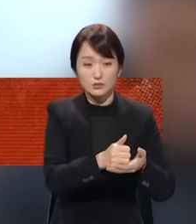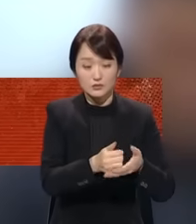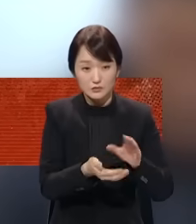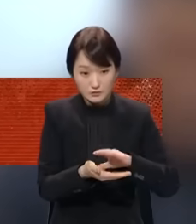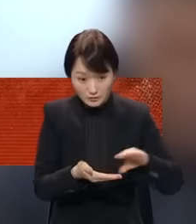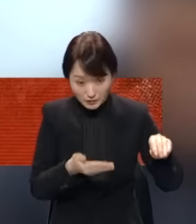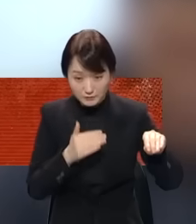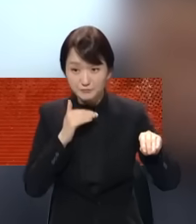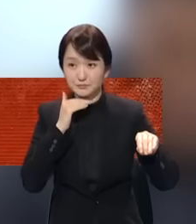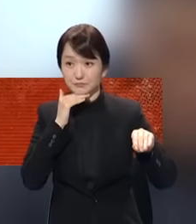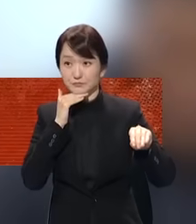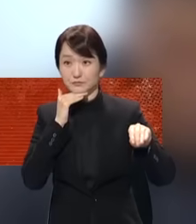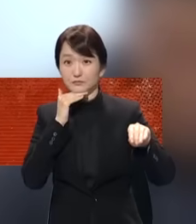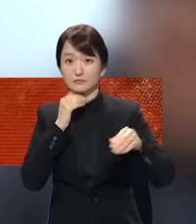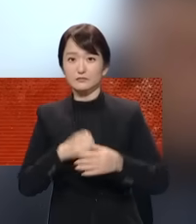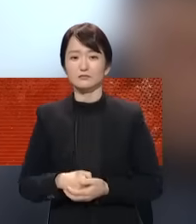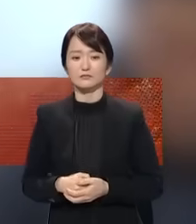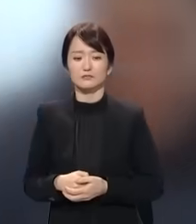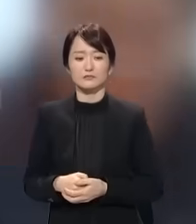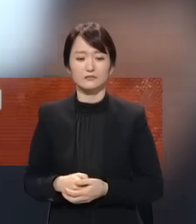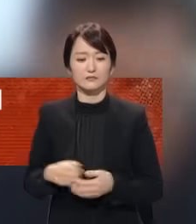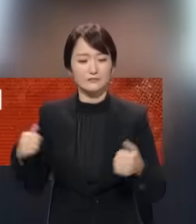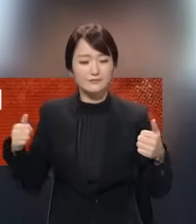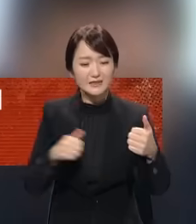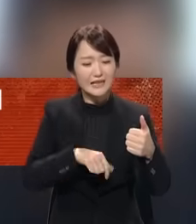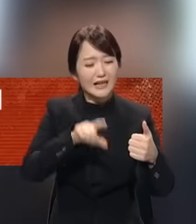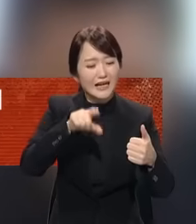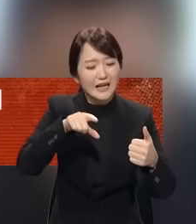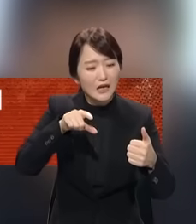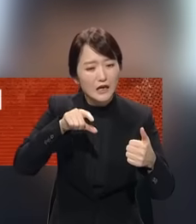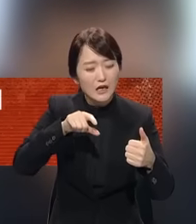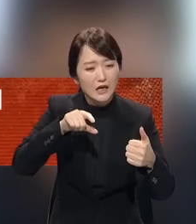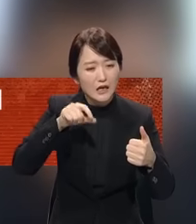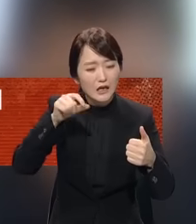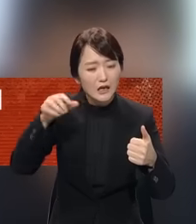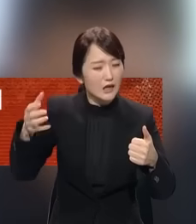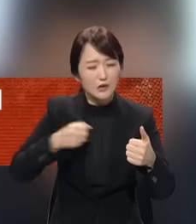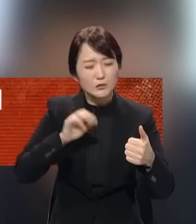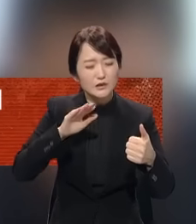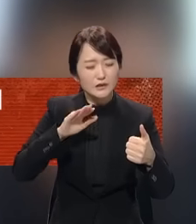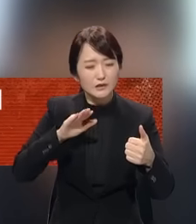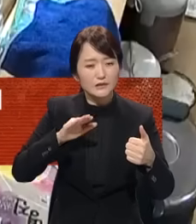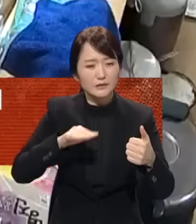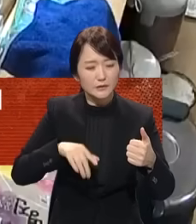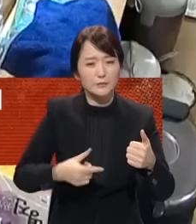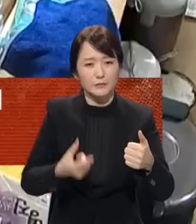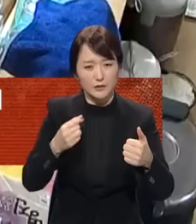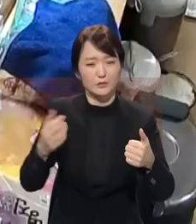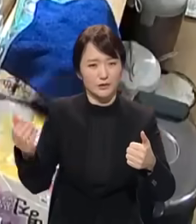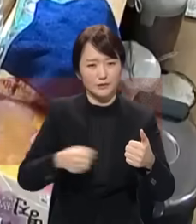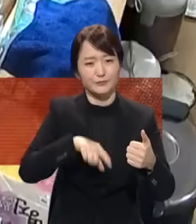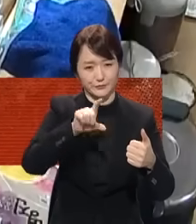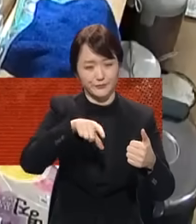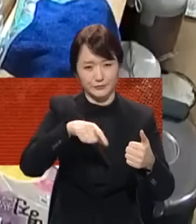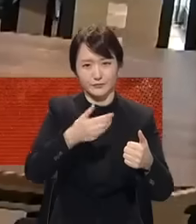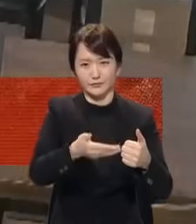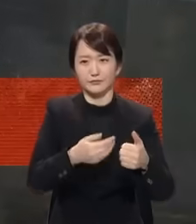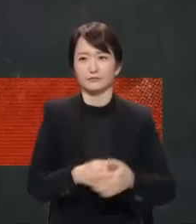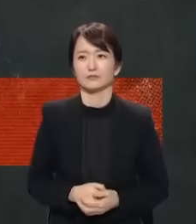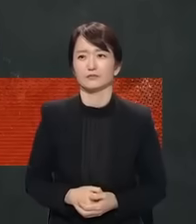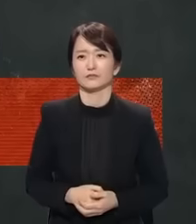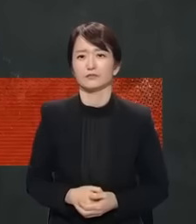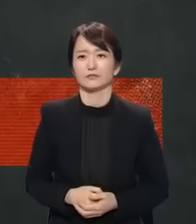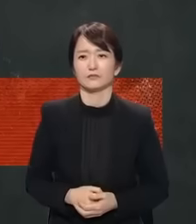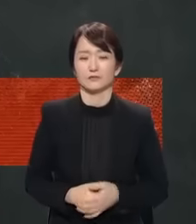기다렸다가 와서는 카드를 놓고 왔다라고 바로 가져다 드리겠다 이렇게 얘기를 했다라는 겁니다. 뭐 이거 제보해주신 분의